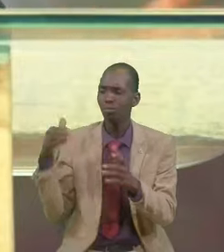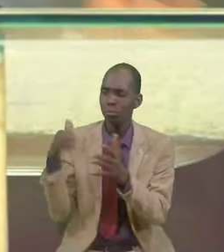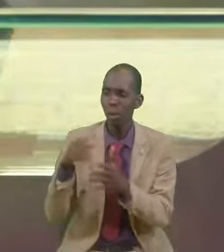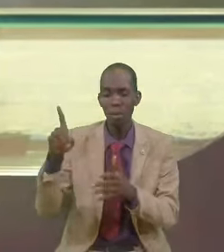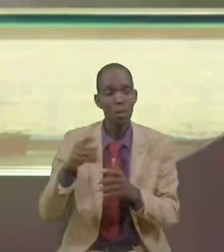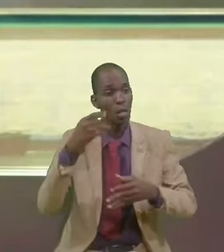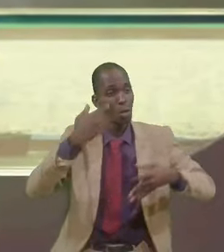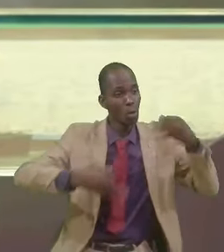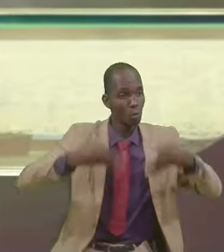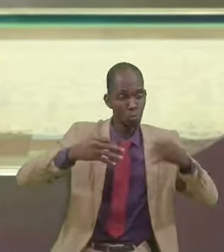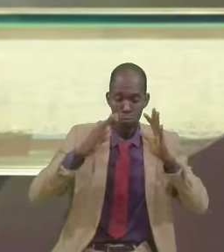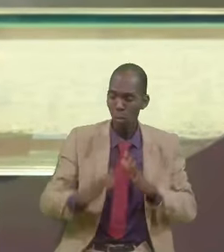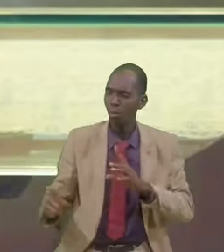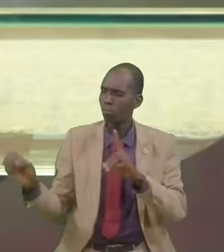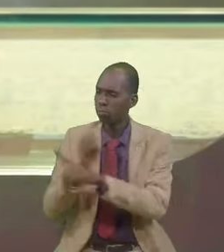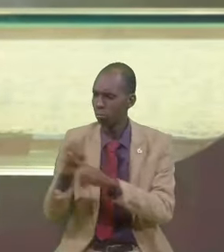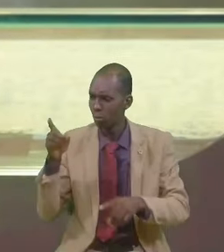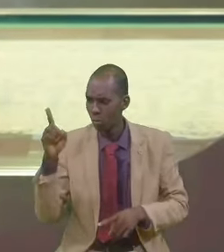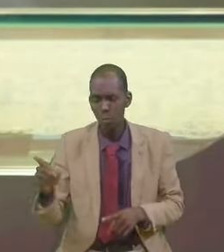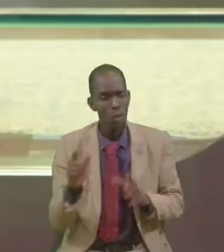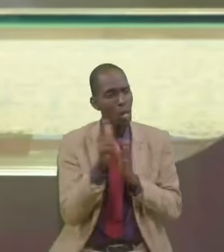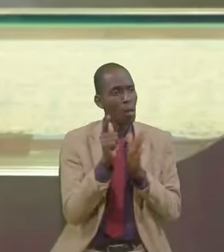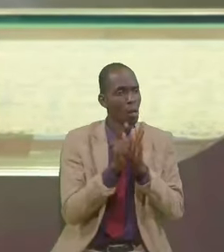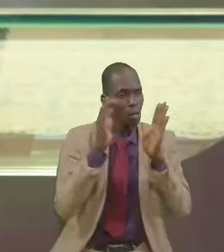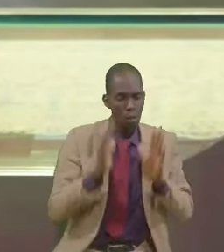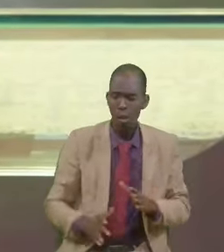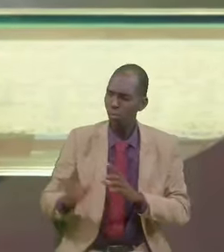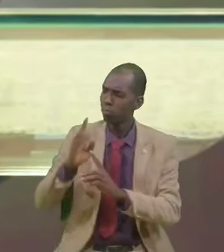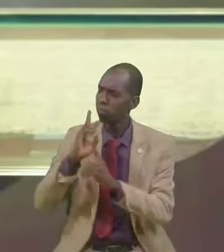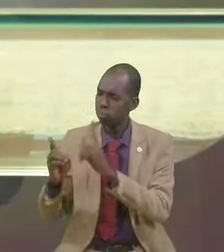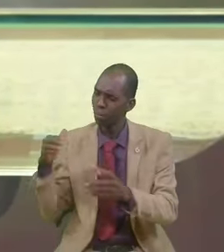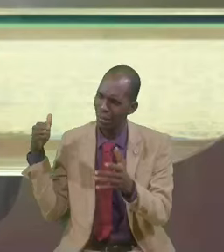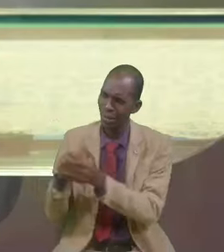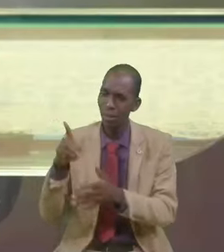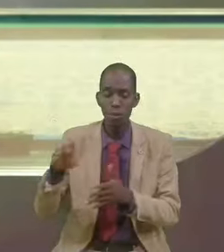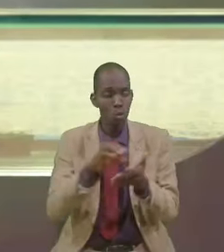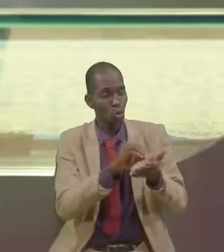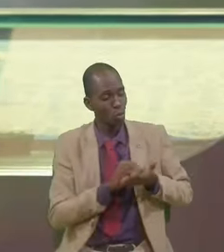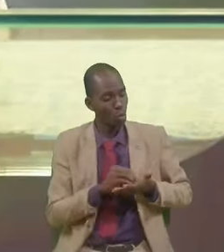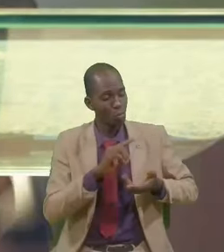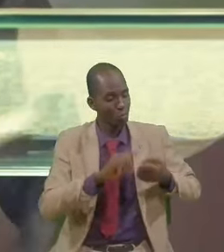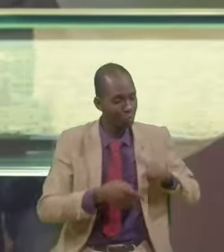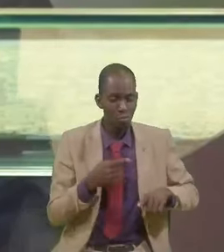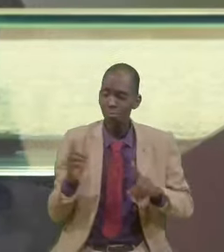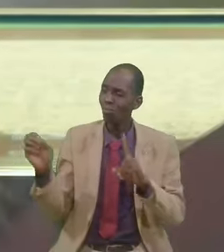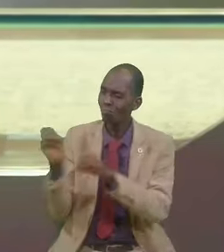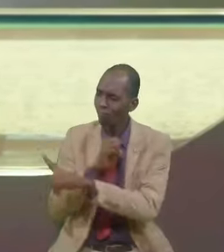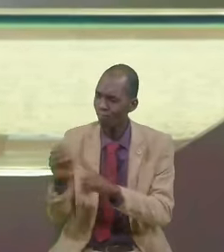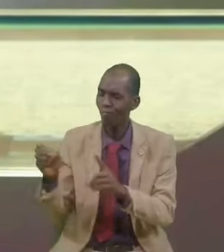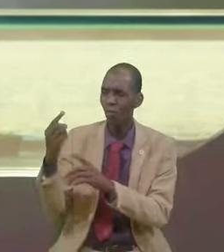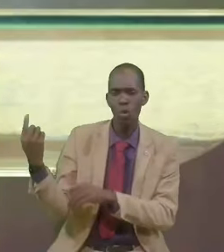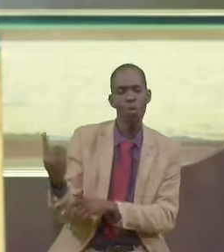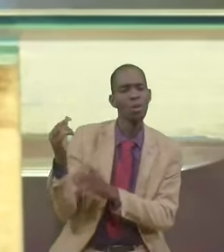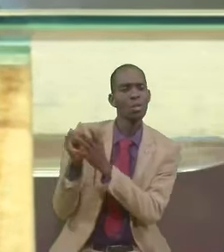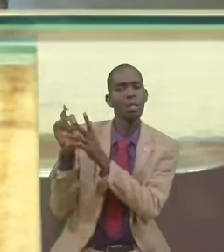Les avocats ont parlé contre lui. Sa conscience le contredit. Même son visage parle contre lui. Tout est contre lui.